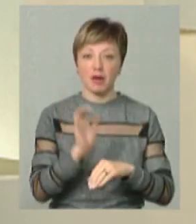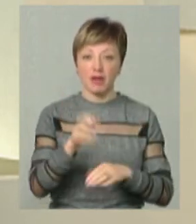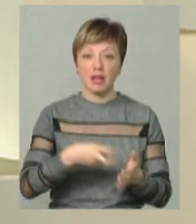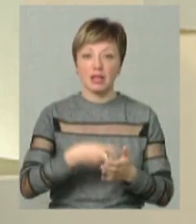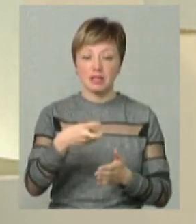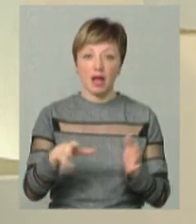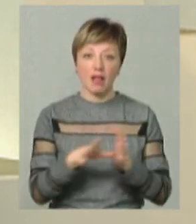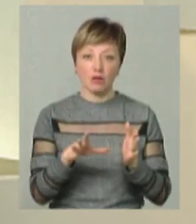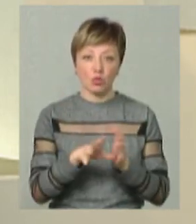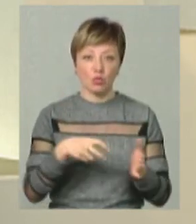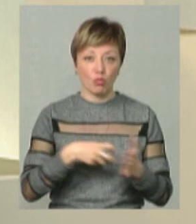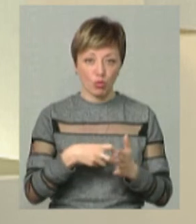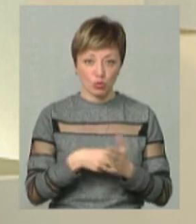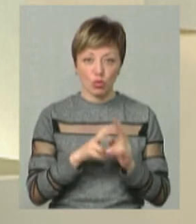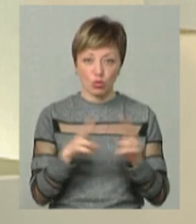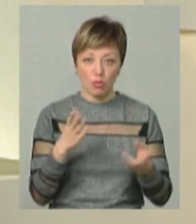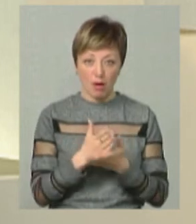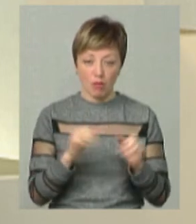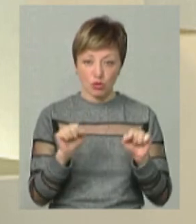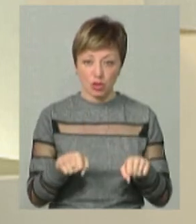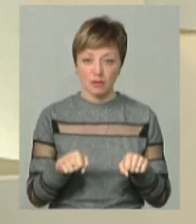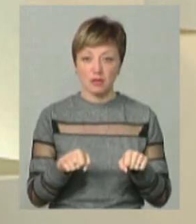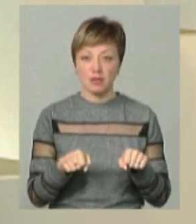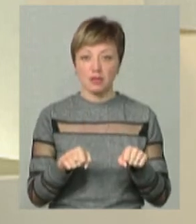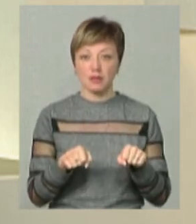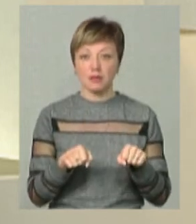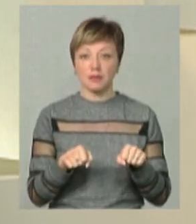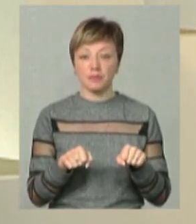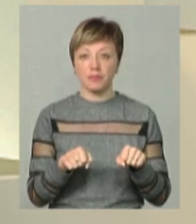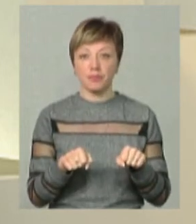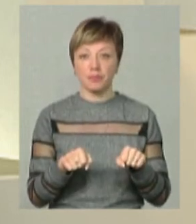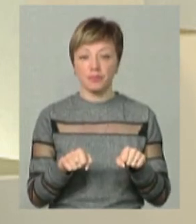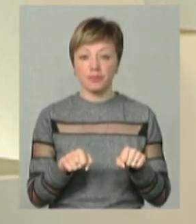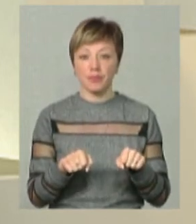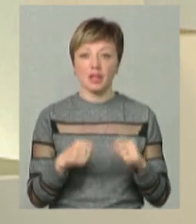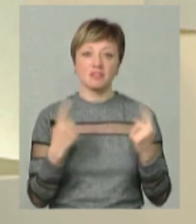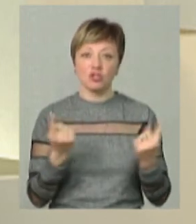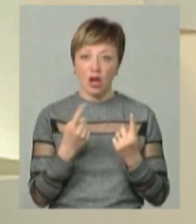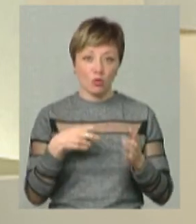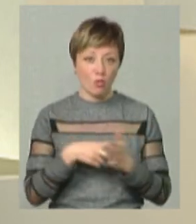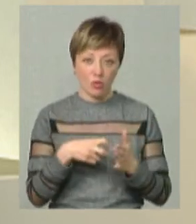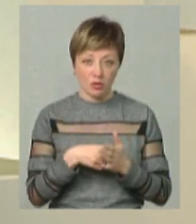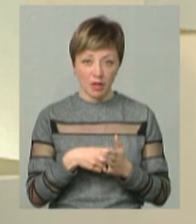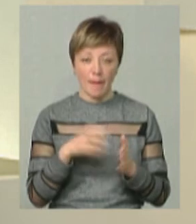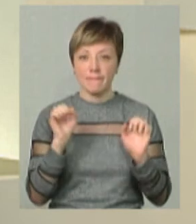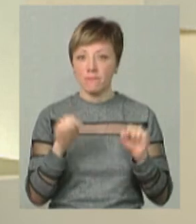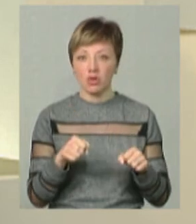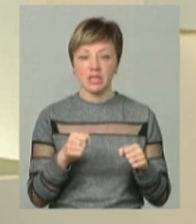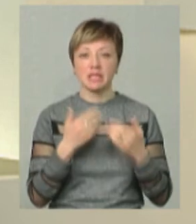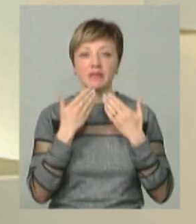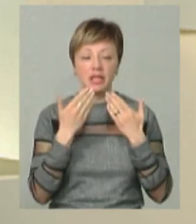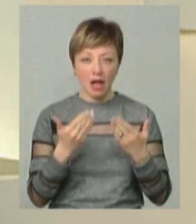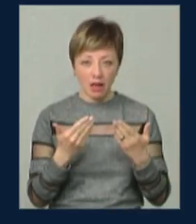листи електронною поштою, ну, хто має таку можливість, і також і звичайною поштою, тобто будь-який спосіб можна